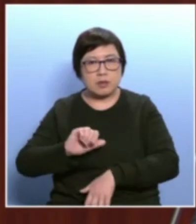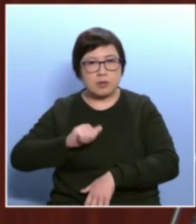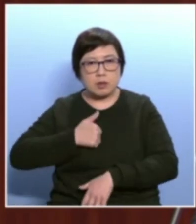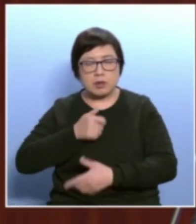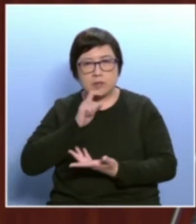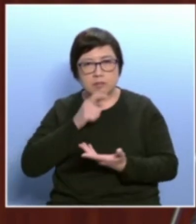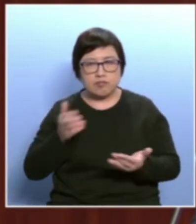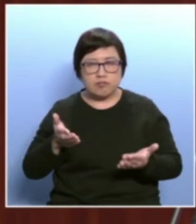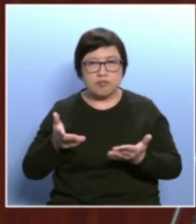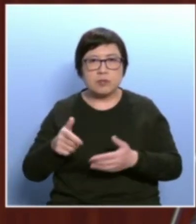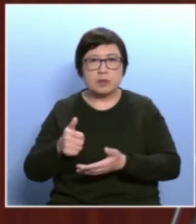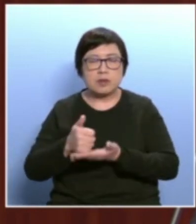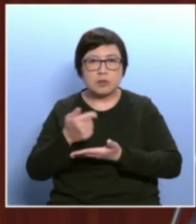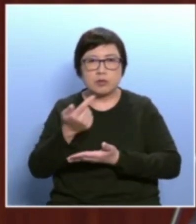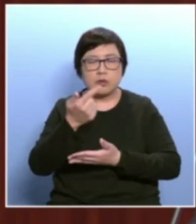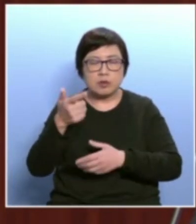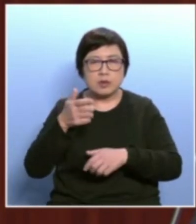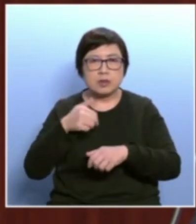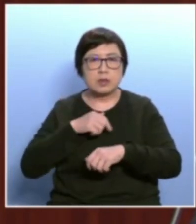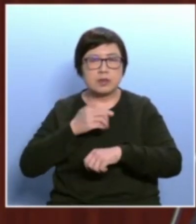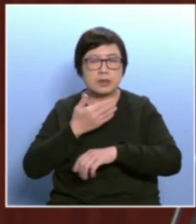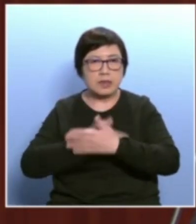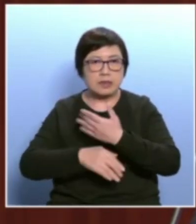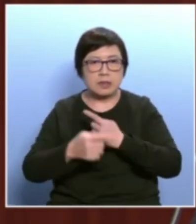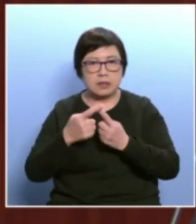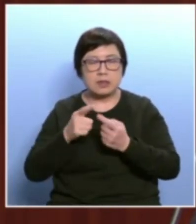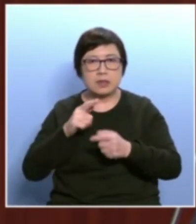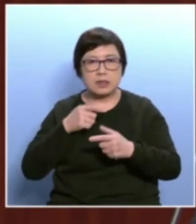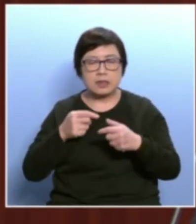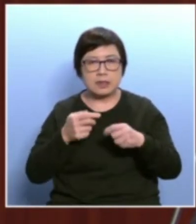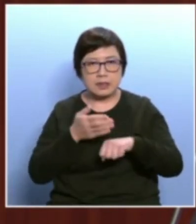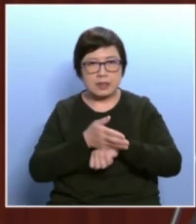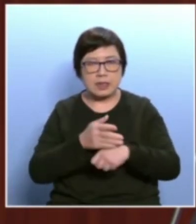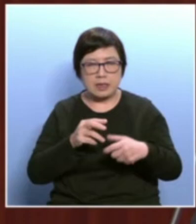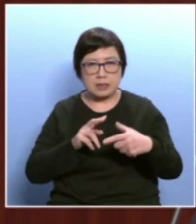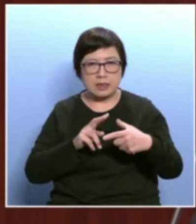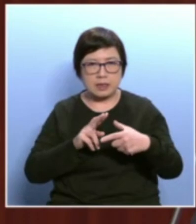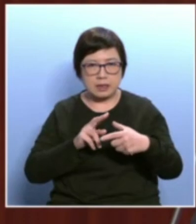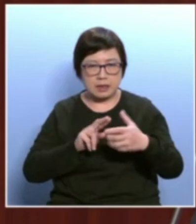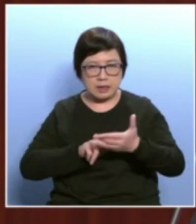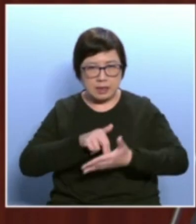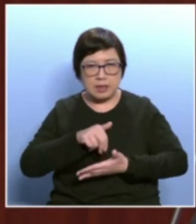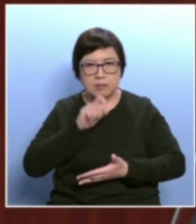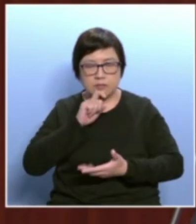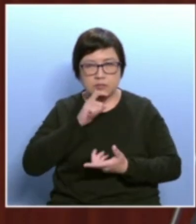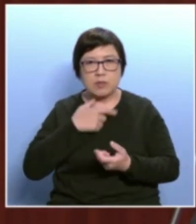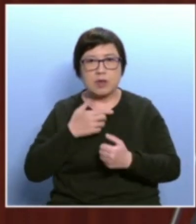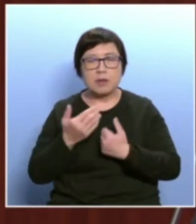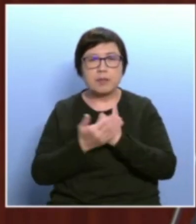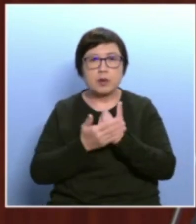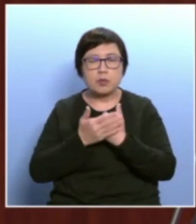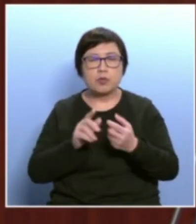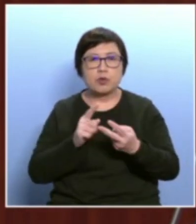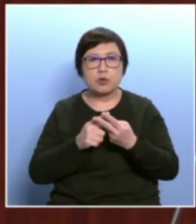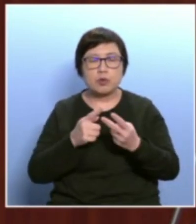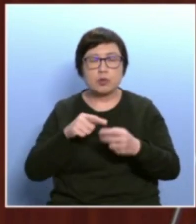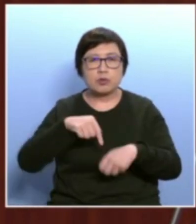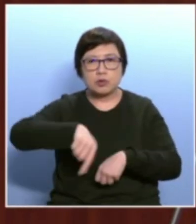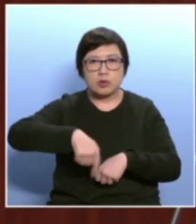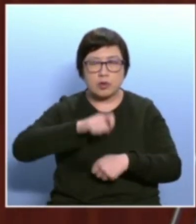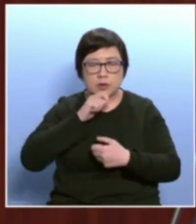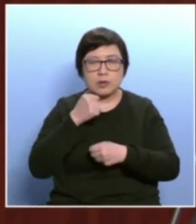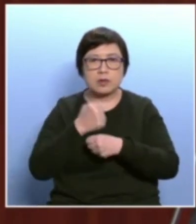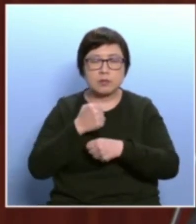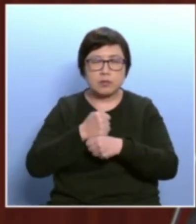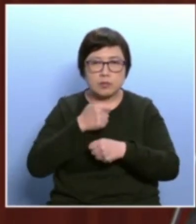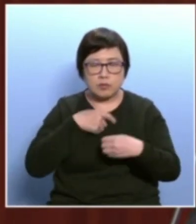用残疾人士的社企，优化庇护工场及综合职业康复服务中心的服务和训练